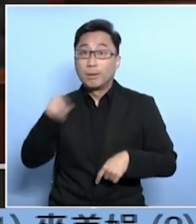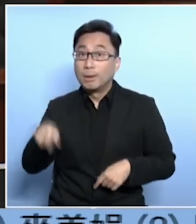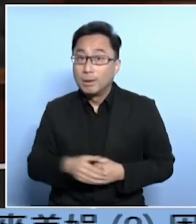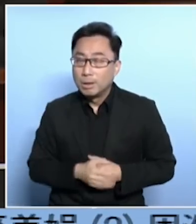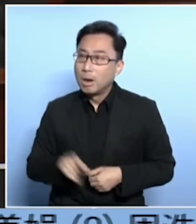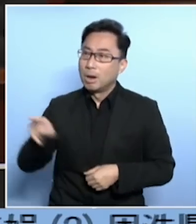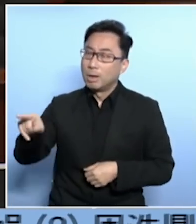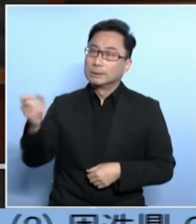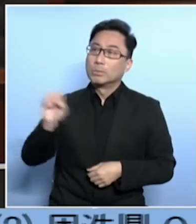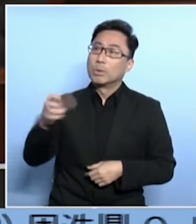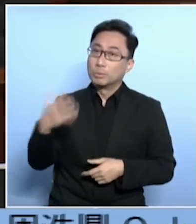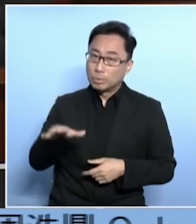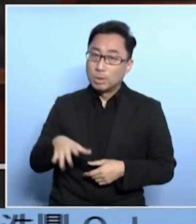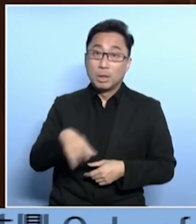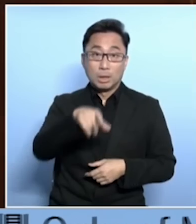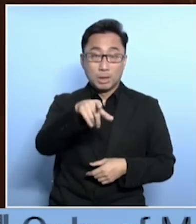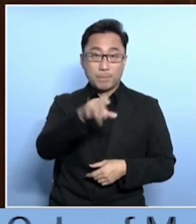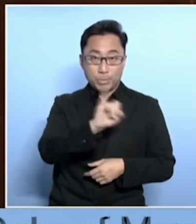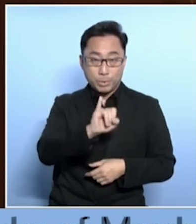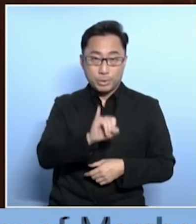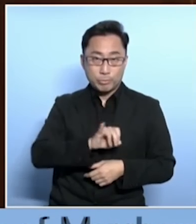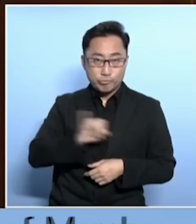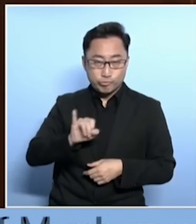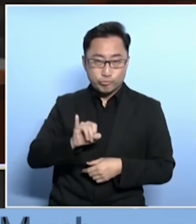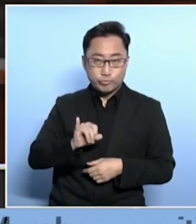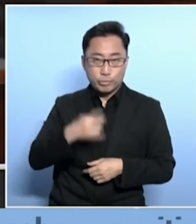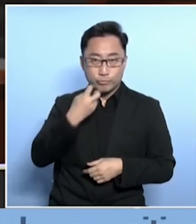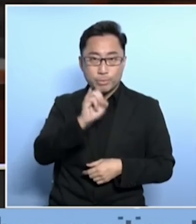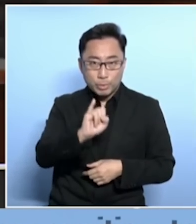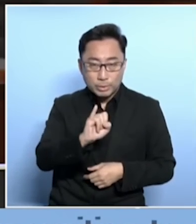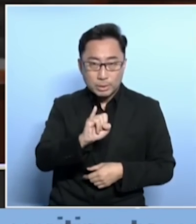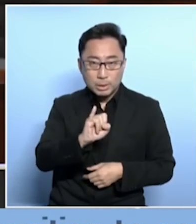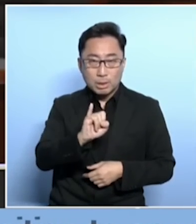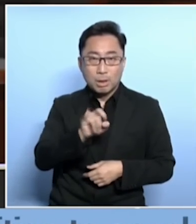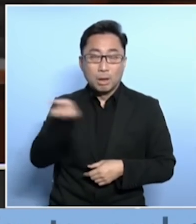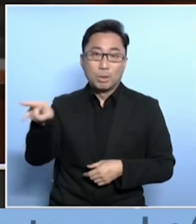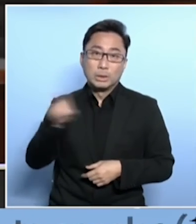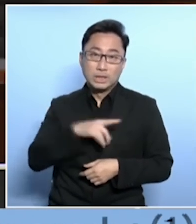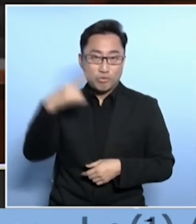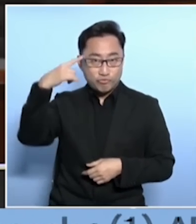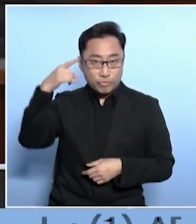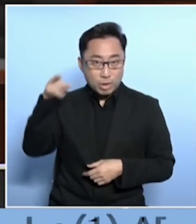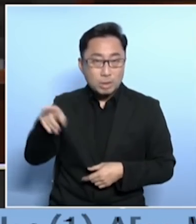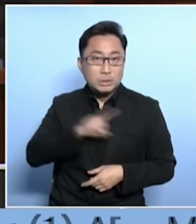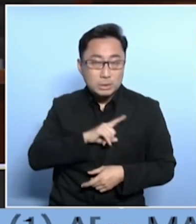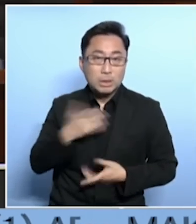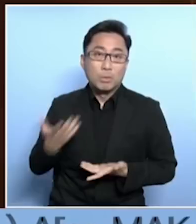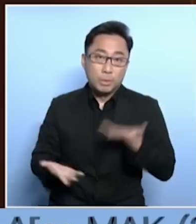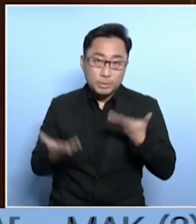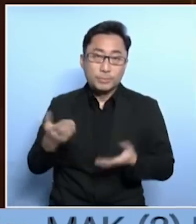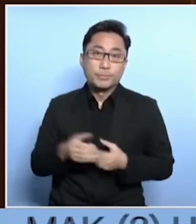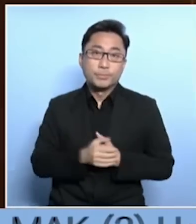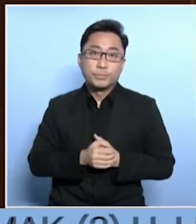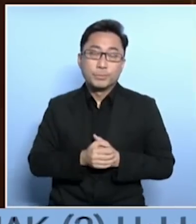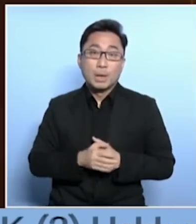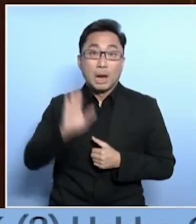黃定光議員已經澄清楚了，不能夠使用侮辱性的字眼。 不會的，不是他對號入座，我不知道，或者可能黃定光對號入座， 我不知道